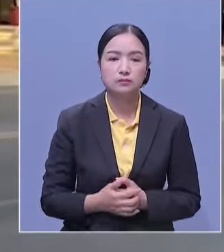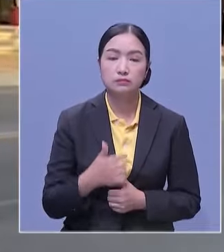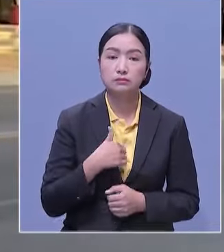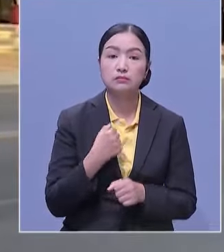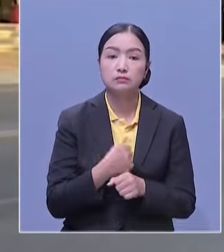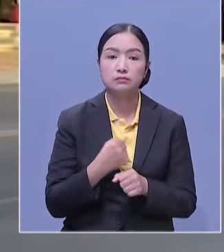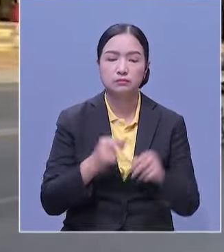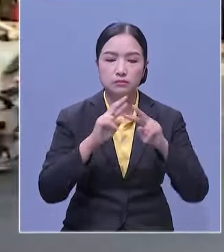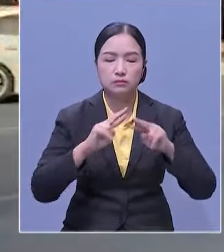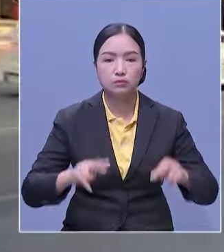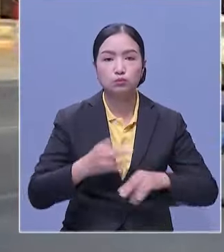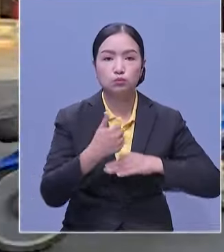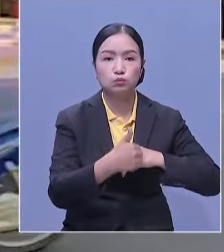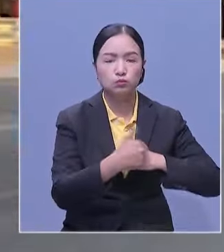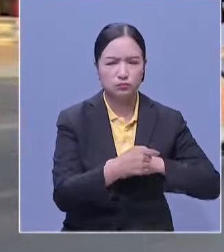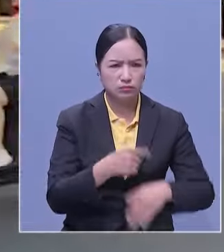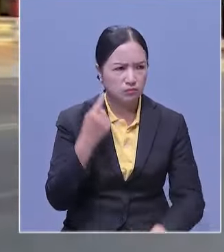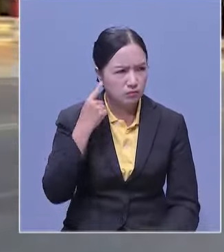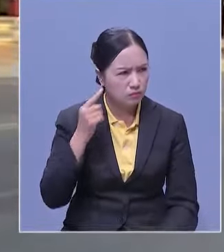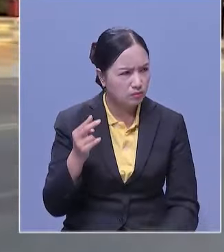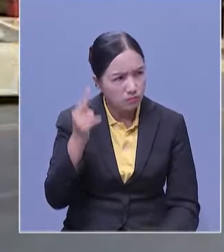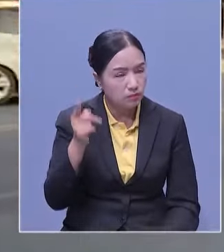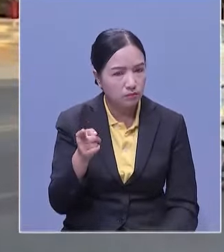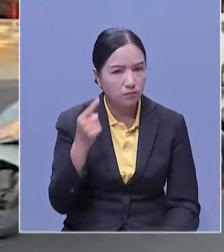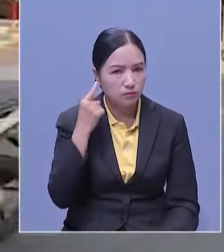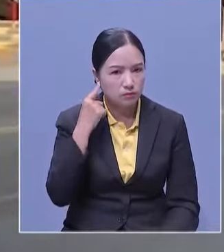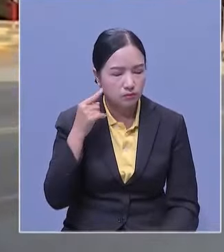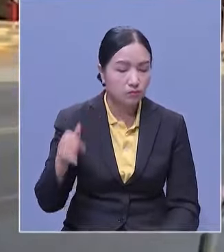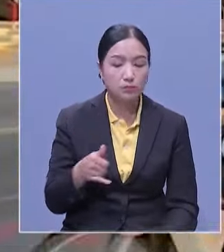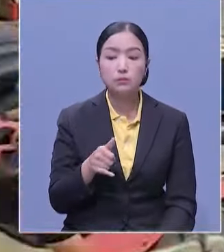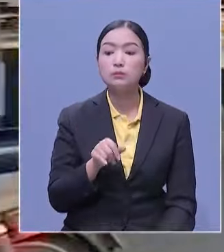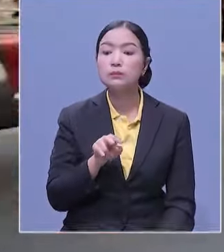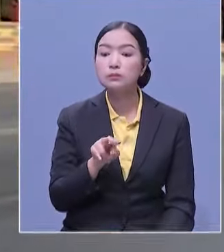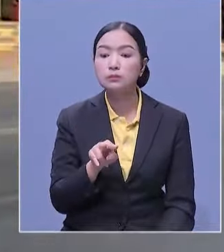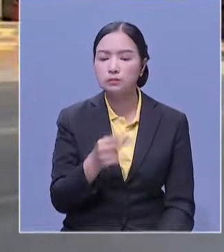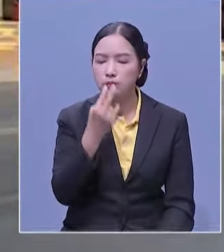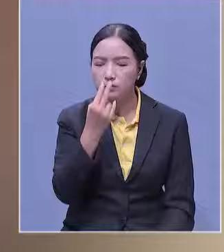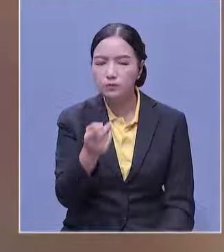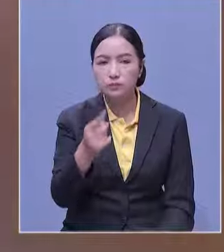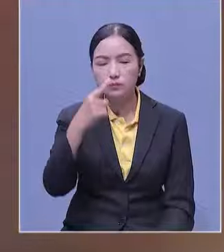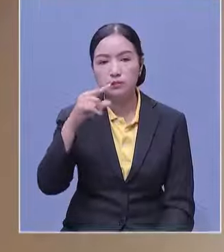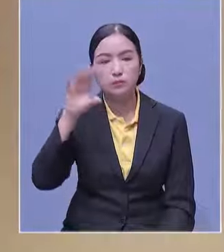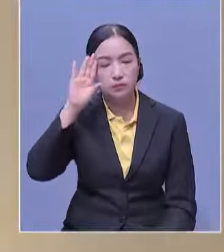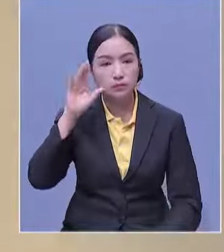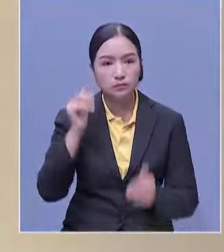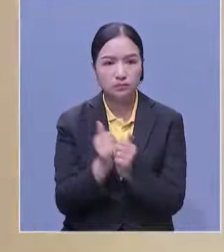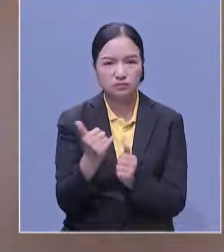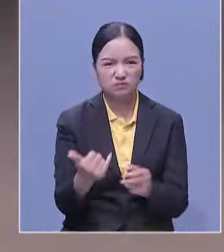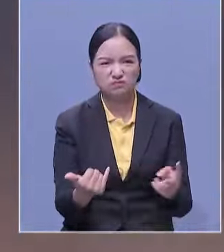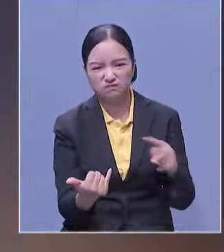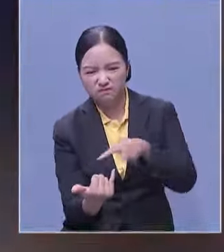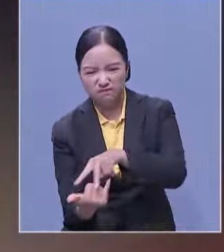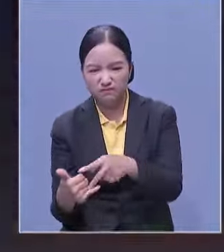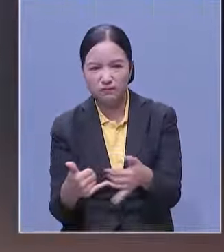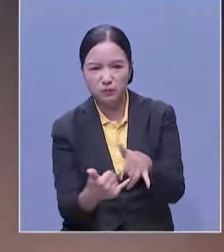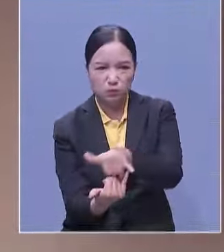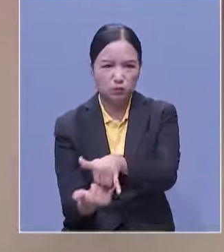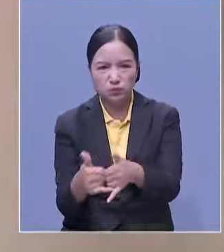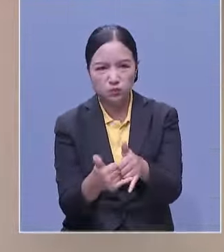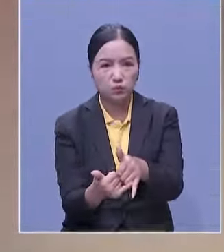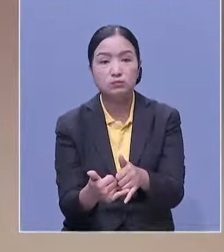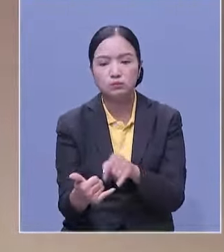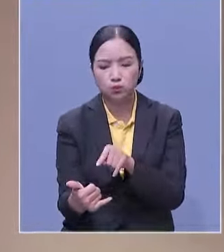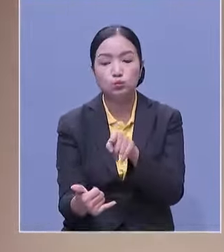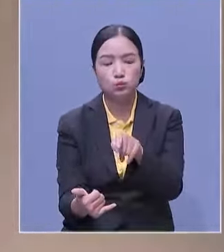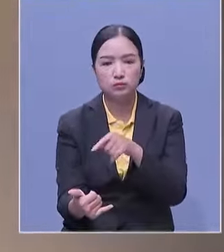ทำงานอยู่ร้านขนมปังนะครับได้ยินเสียงปืนดังขึ้นก็เลยออกมาดูเห็นว่าตำตำรวจ 1นายถูกชาวต่างชาติ 2คนทำร้ายร่าง